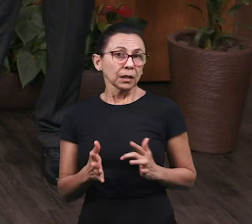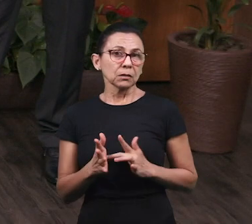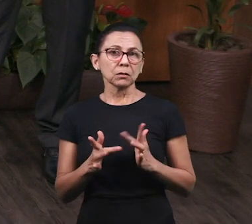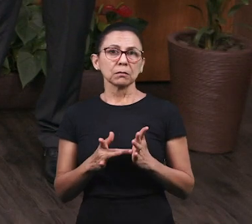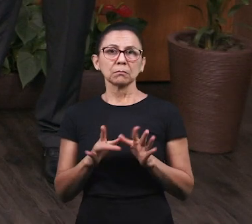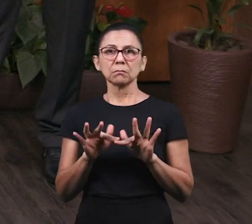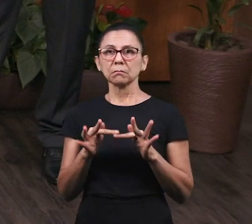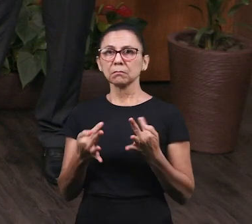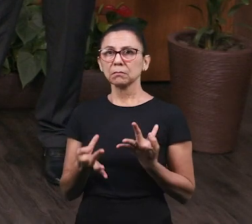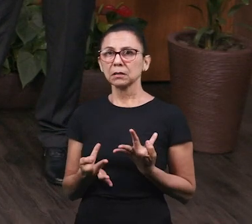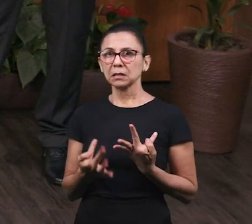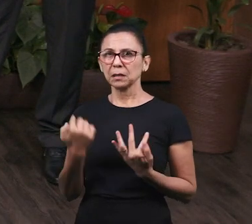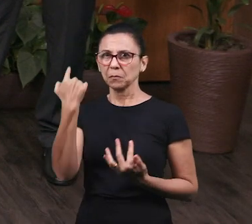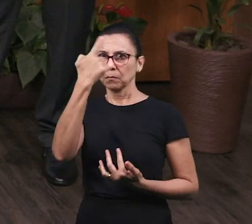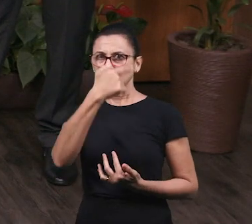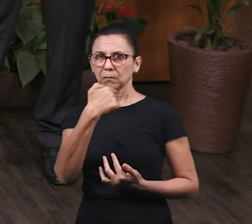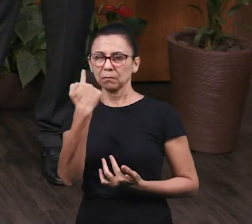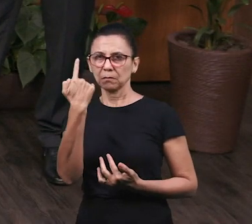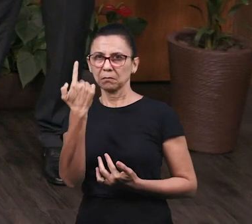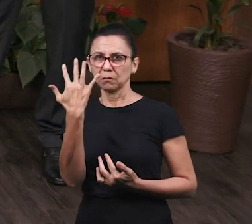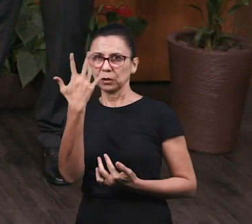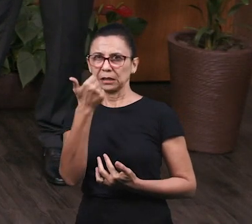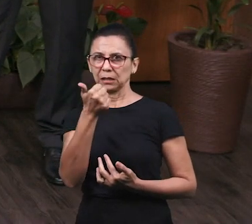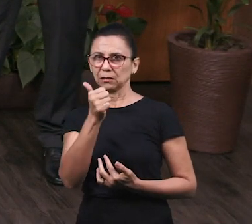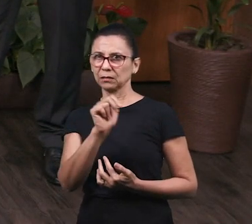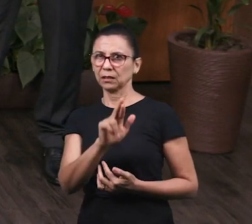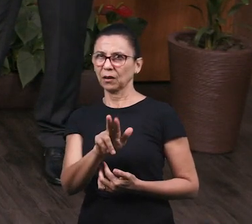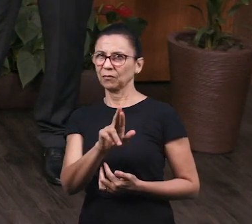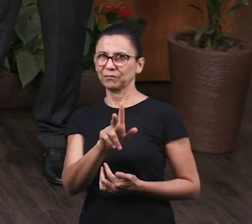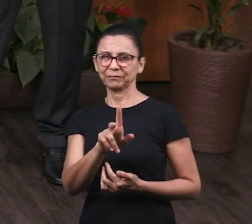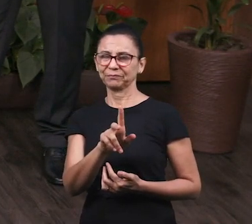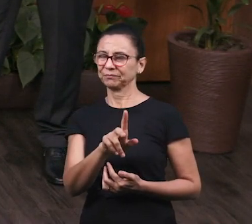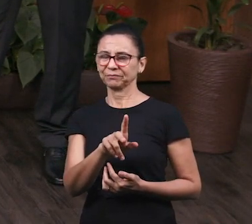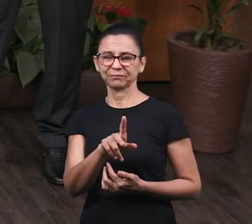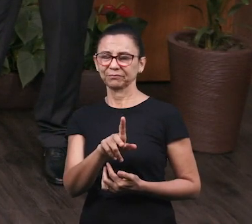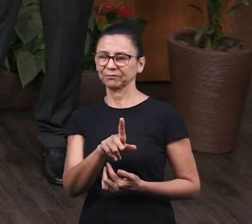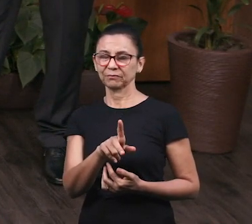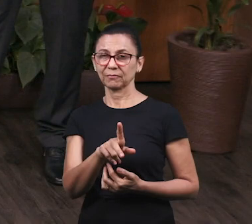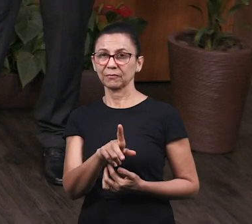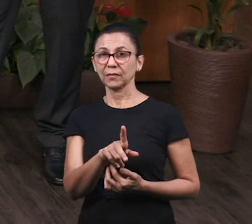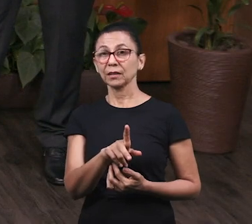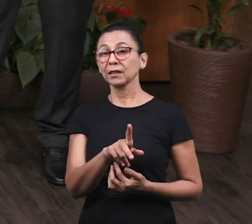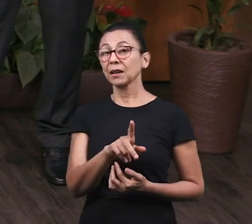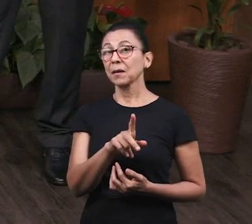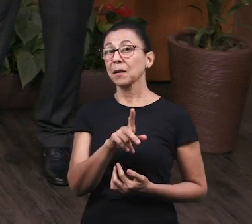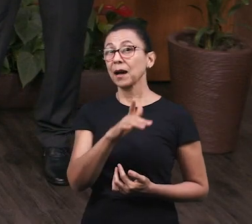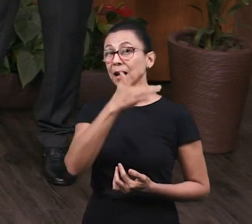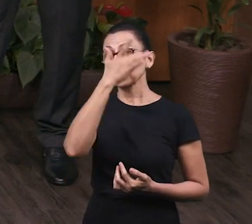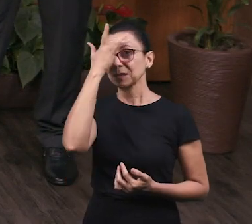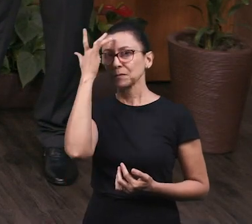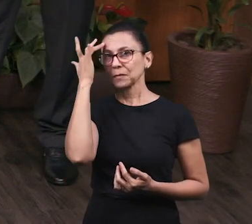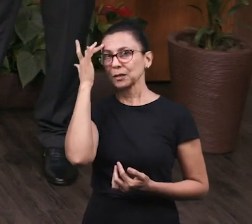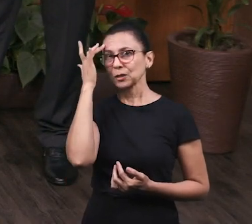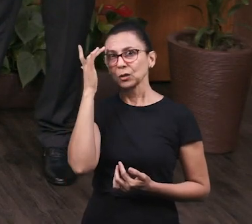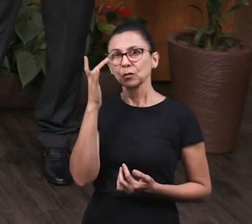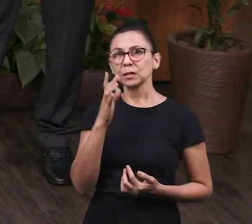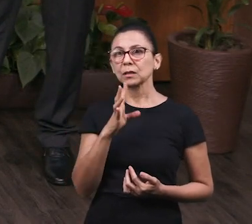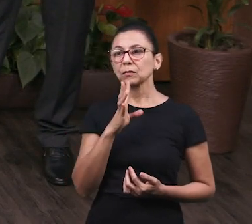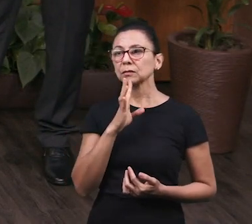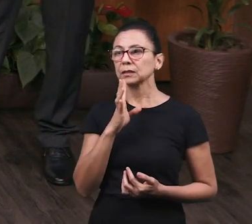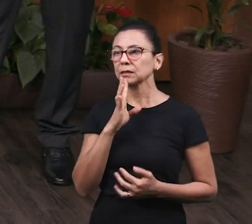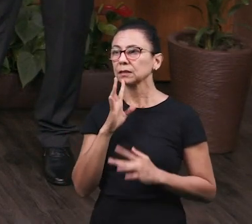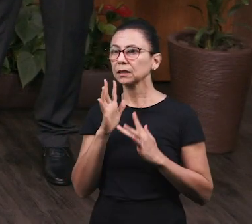fait qu'il n'avait pas d'apparence ni beauté apparente, comme dit le prophète, Tout ce qui venait au Seigneur Jésus le